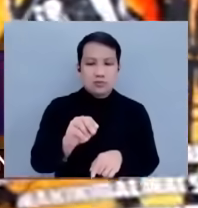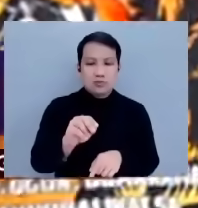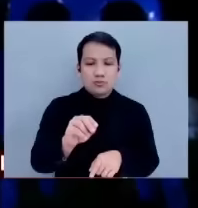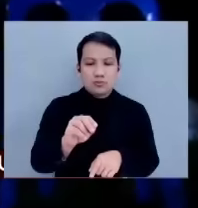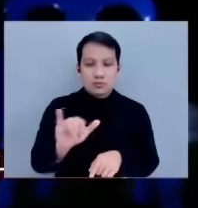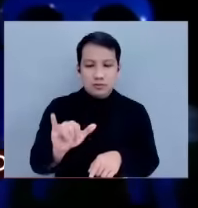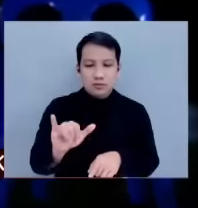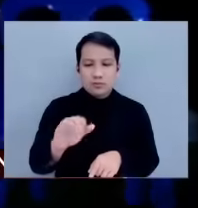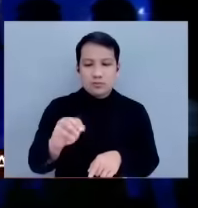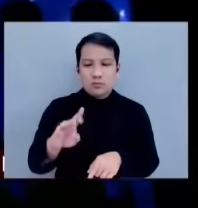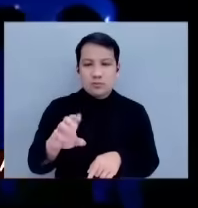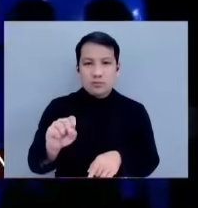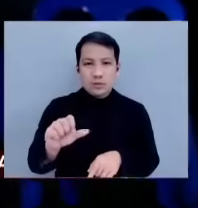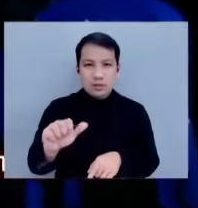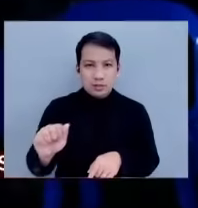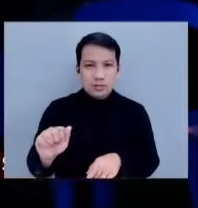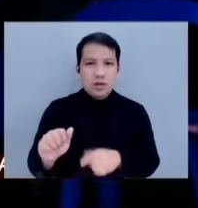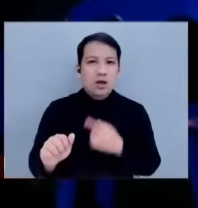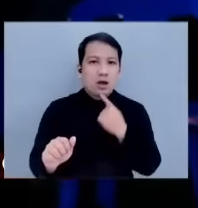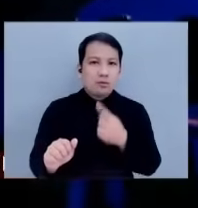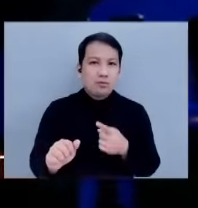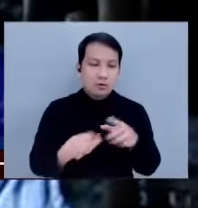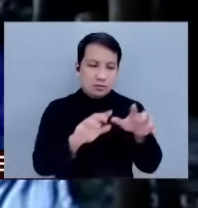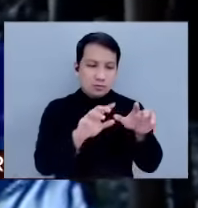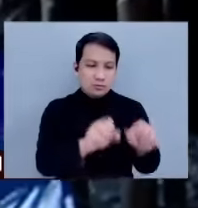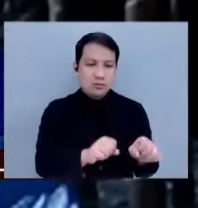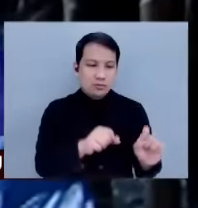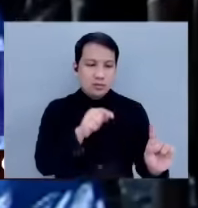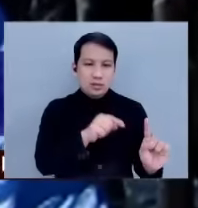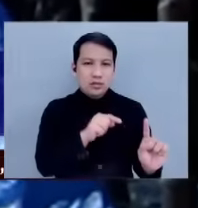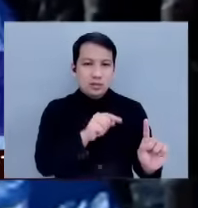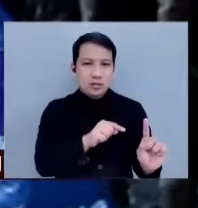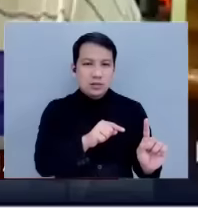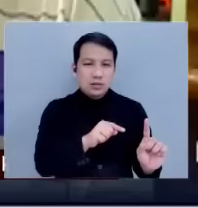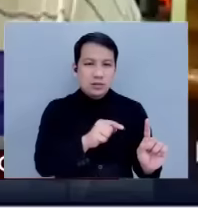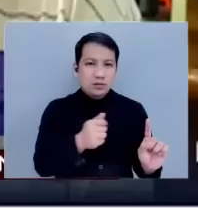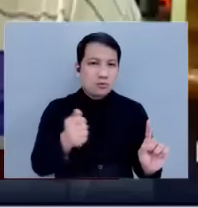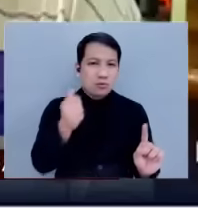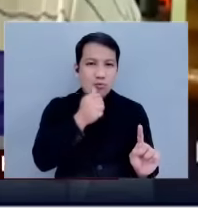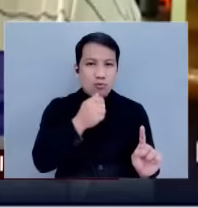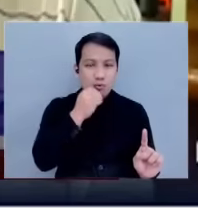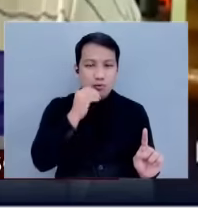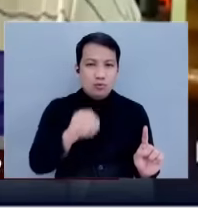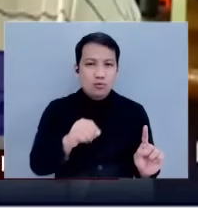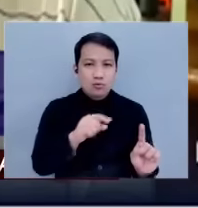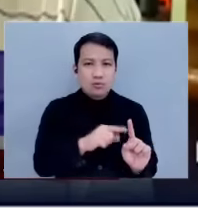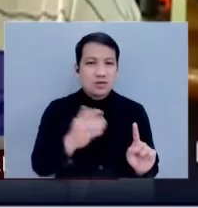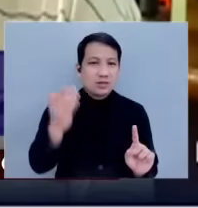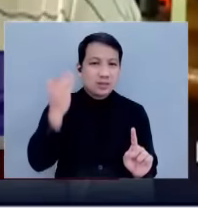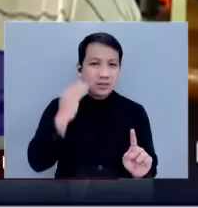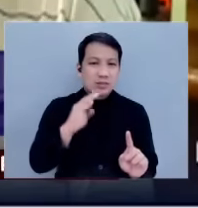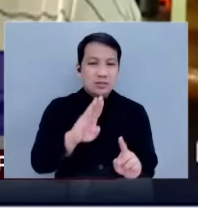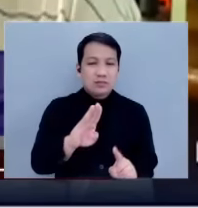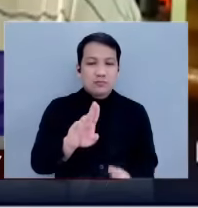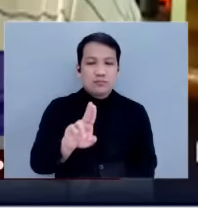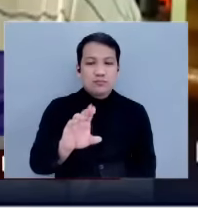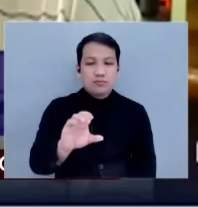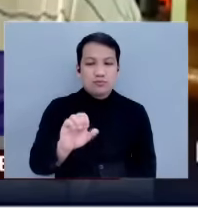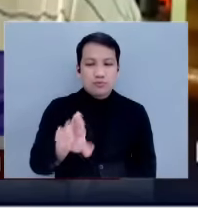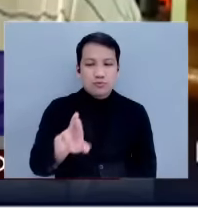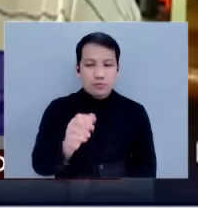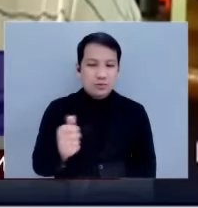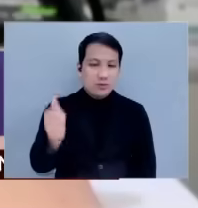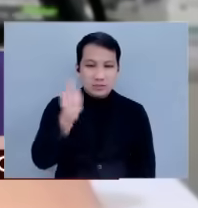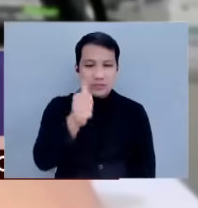mas gusto raw nila ay maaresto ang itinuturong mastermind sa krimen na si dating Bureau of Corrections Chief Gerald